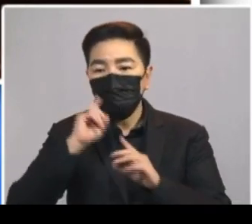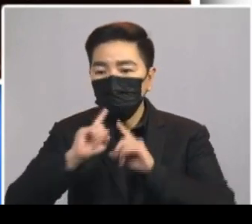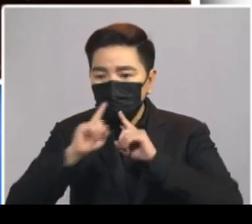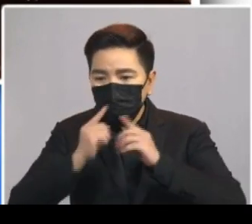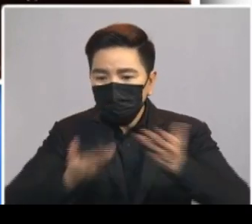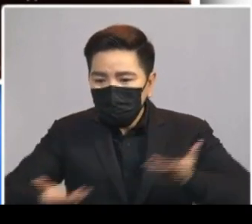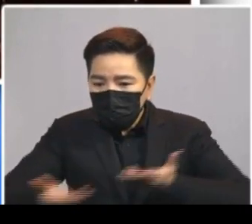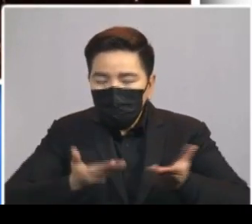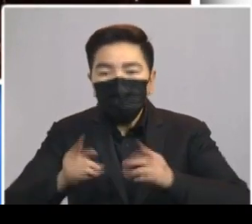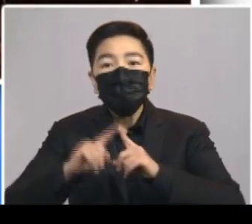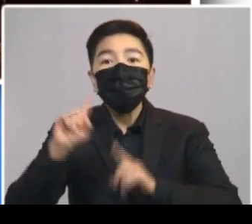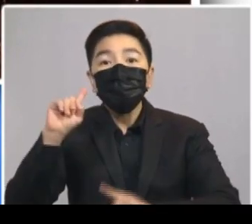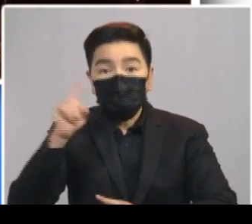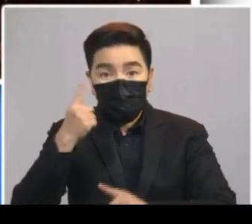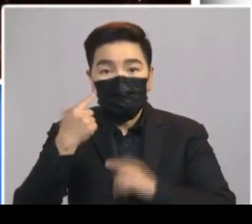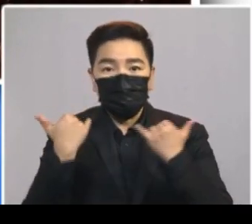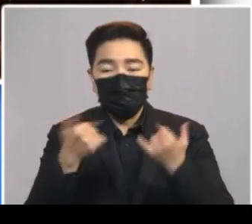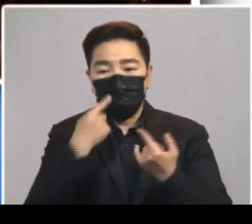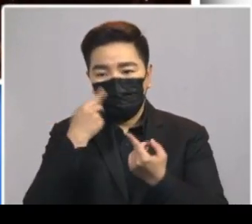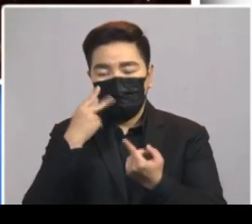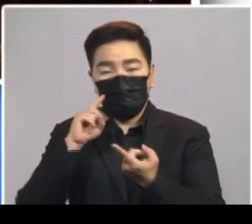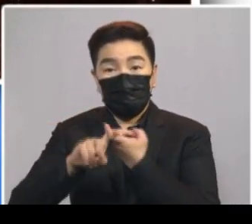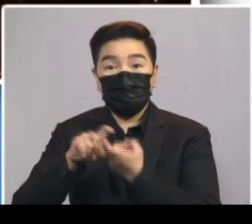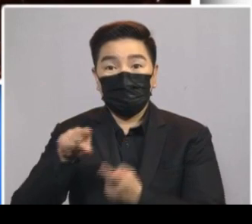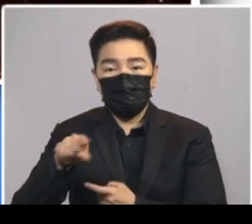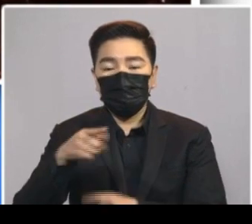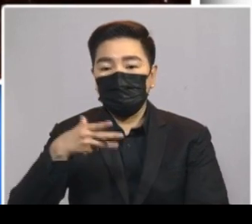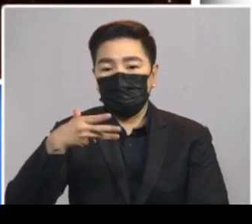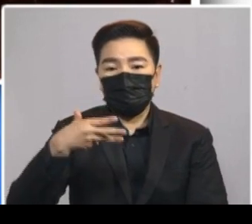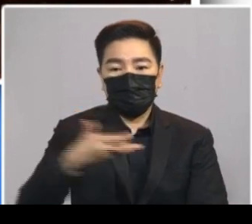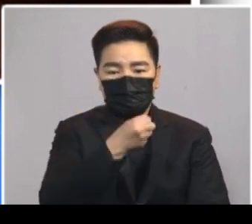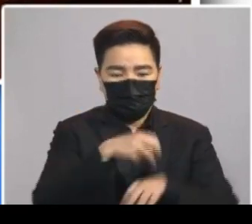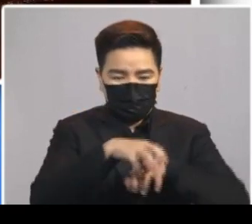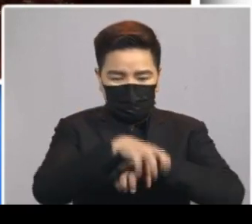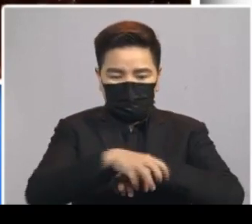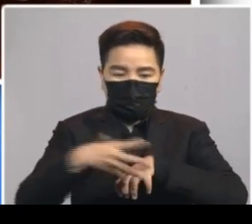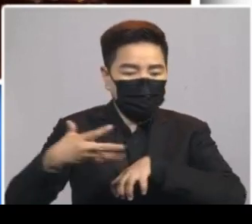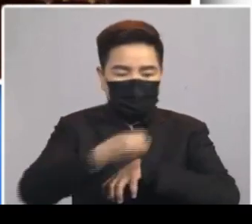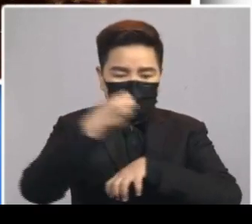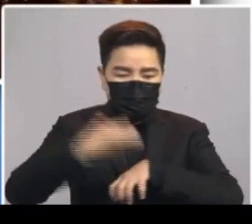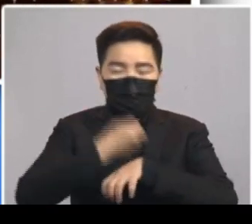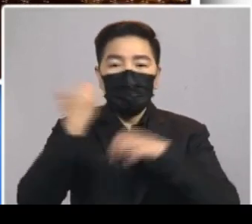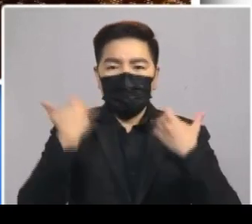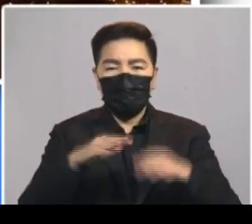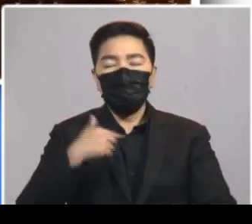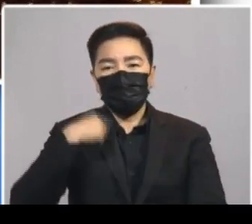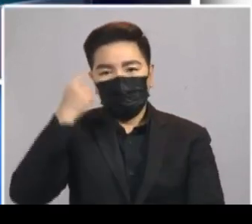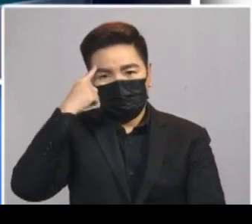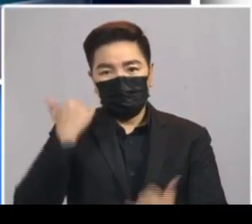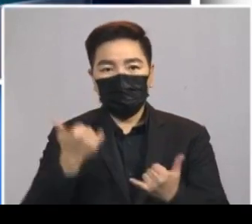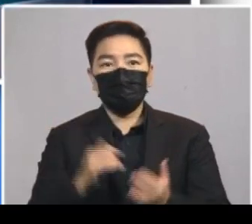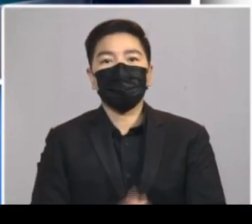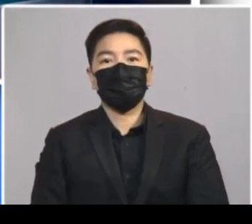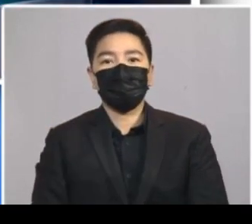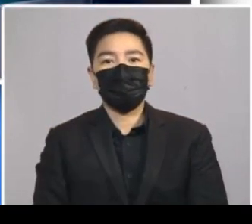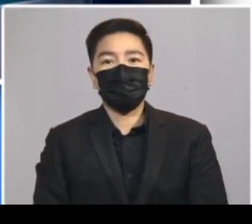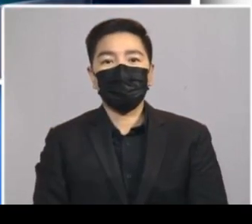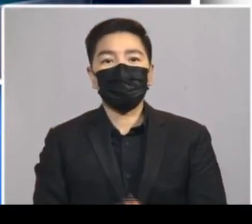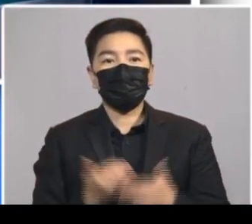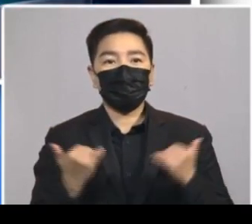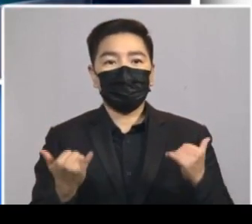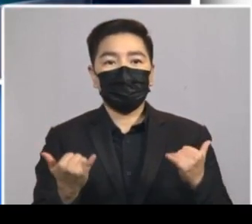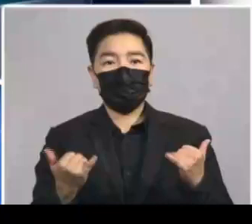จรจาใหม่หลังจากที่รัสเซียน่าจะเข้าไปยึดครองพื้นที่บางพื้นที่ได้แล้วครับ ค่ะเอาละครับอาจารย์ครับวันนี้เราวิเคราะห์กัน